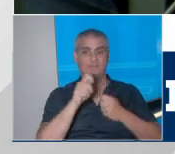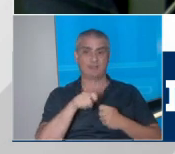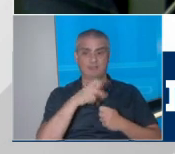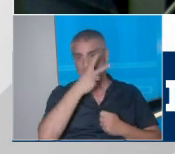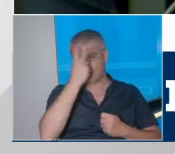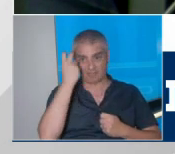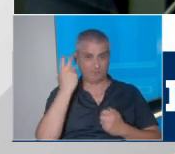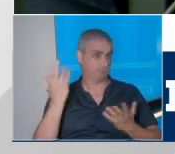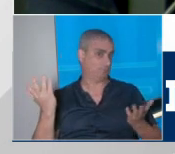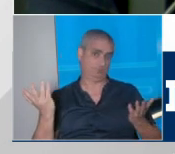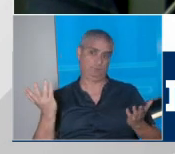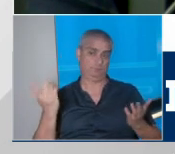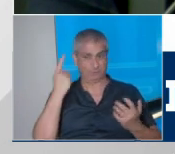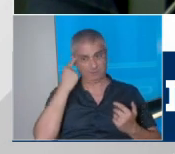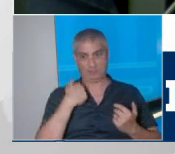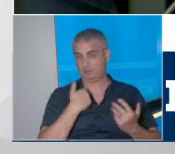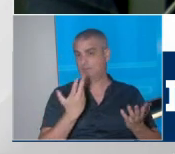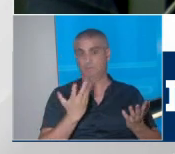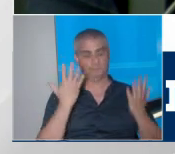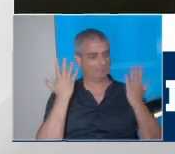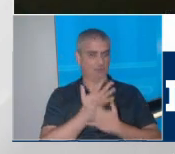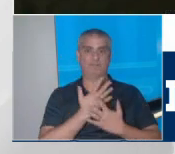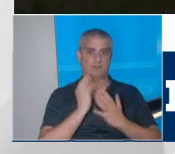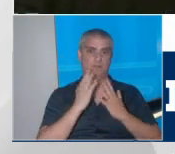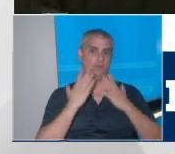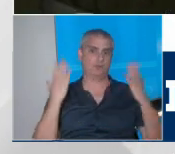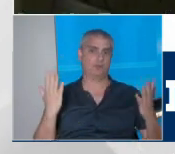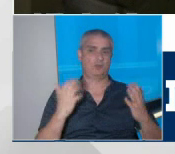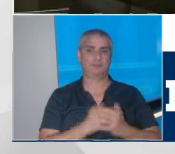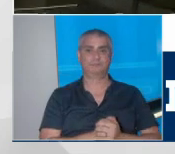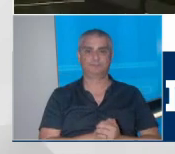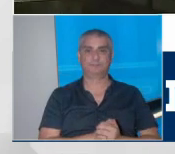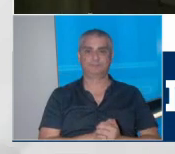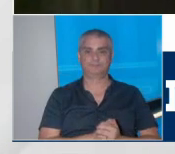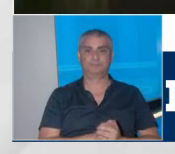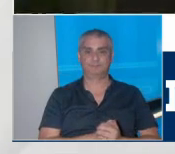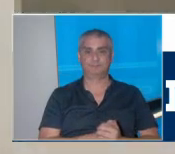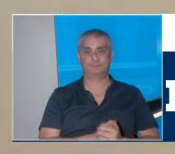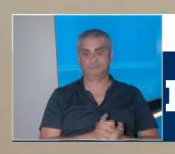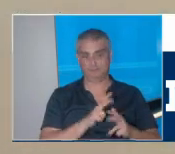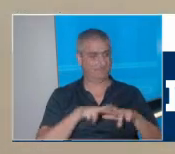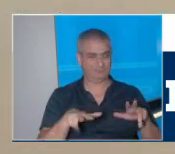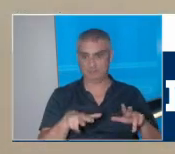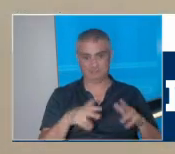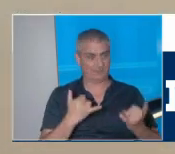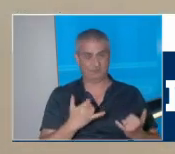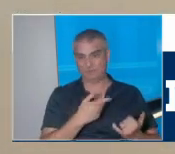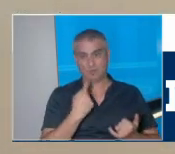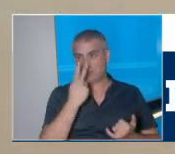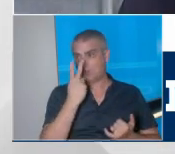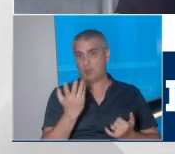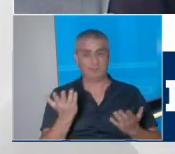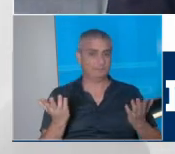כנסת ערבים, שזה לדעתי זאת תהיה הפתעה די גדולה. כן, ממצב ומנתון שבו